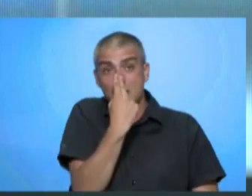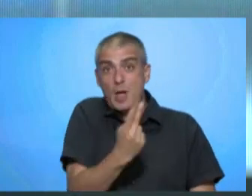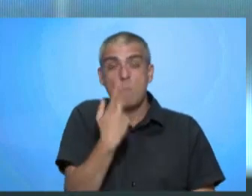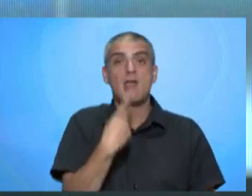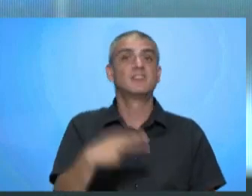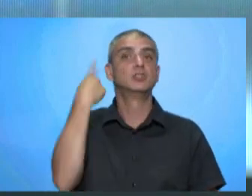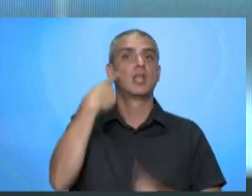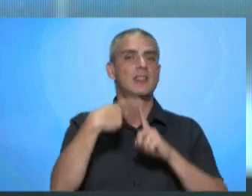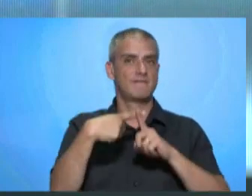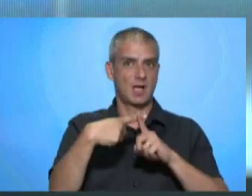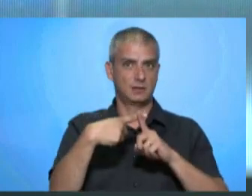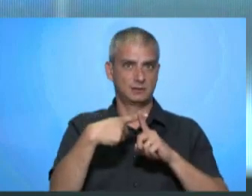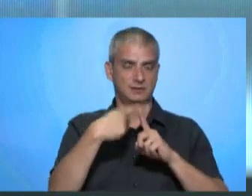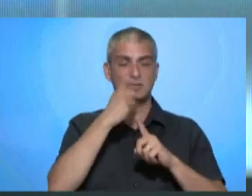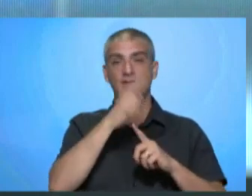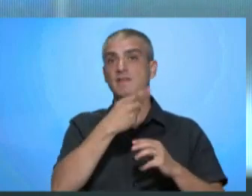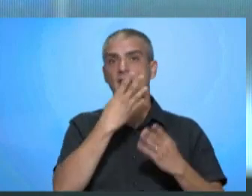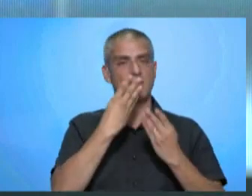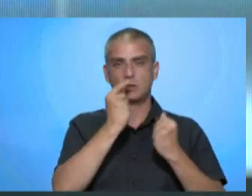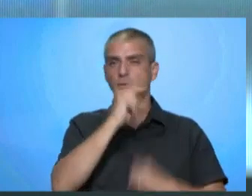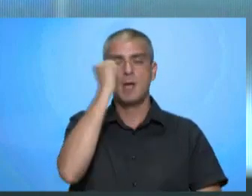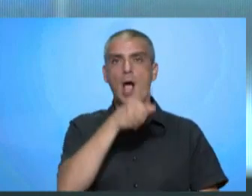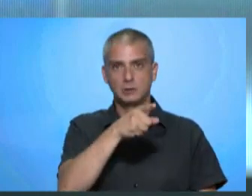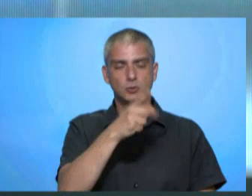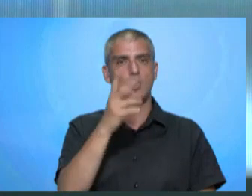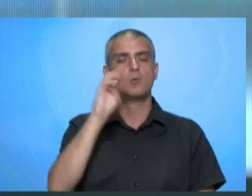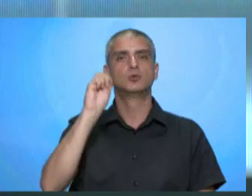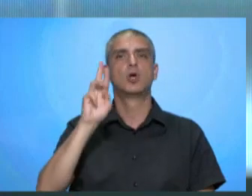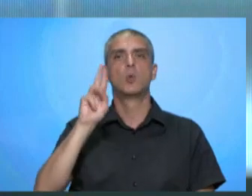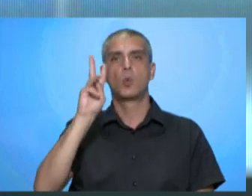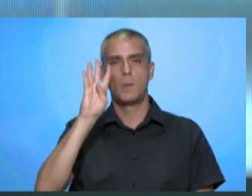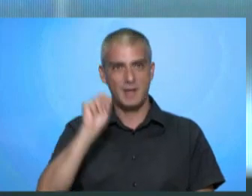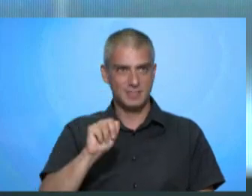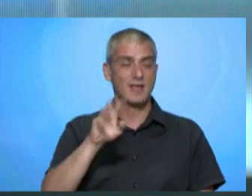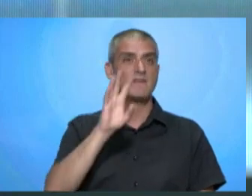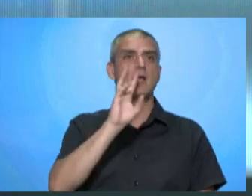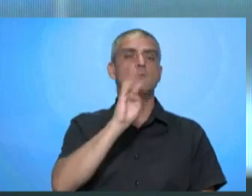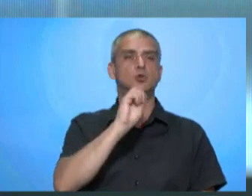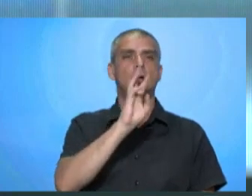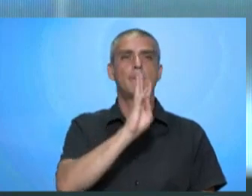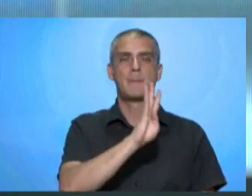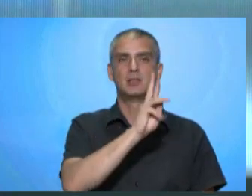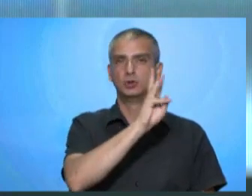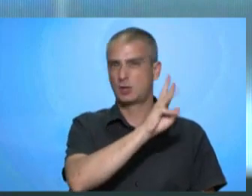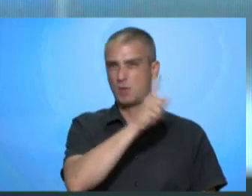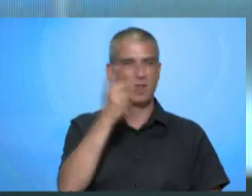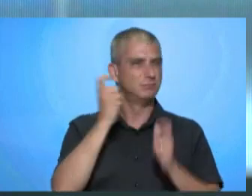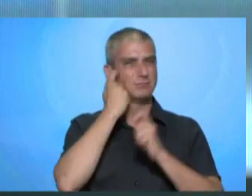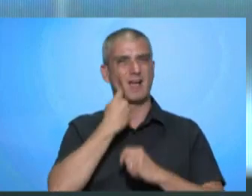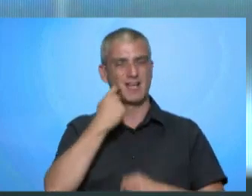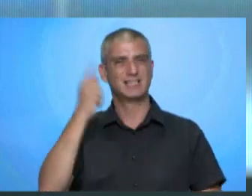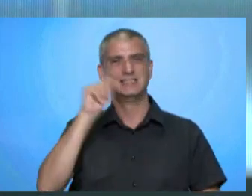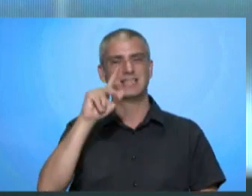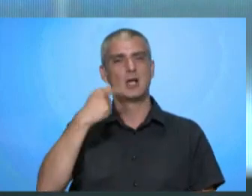שנתיים וחצי. ועל פי החשד, מי שרצח את הירש הם משה רובין ואמיר בן שימול, שניים מאנשיו של ניבי זגורי, ראש